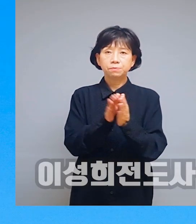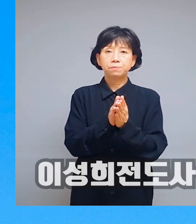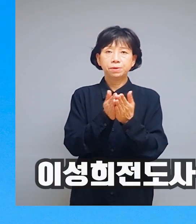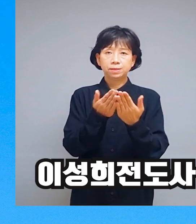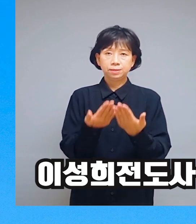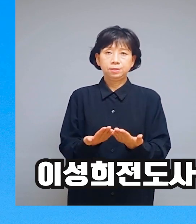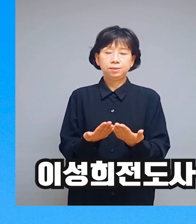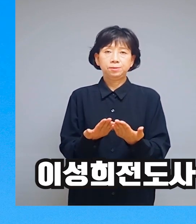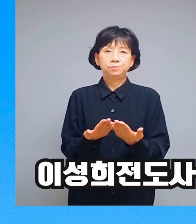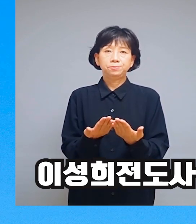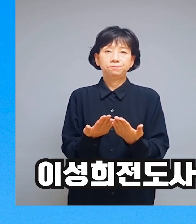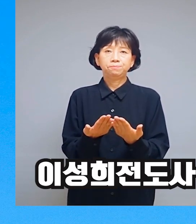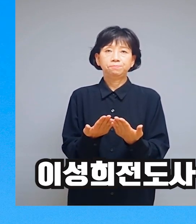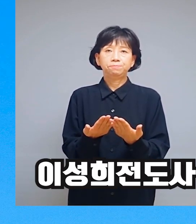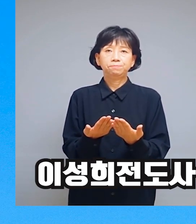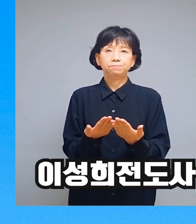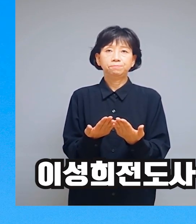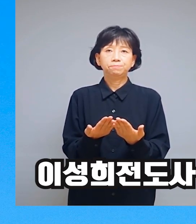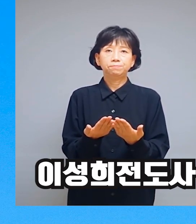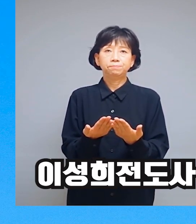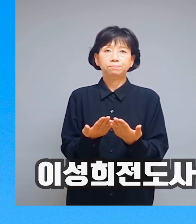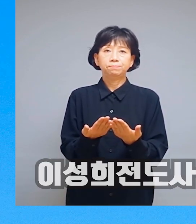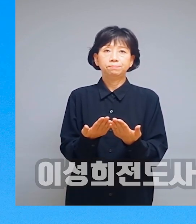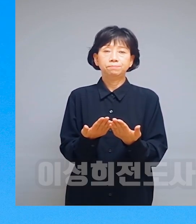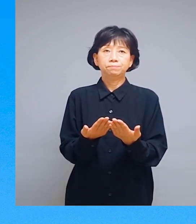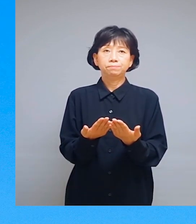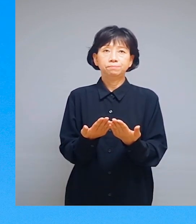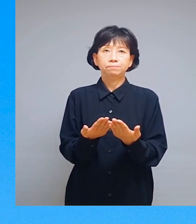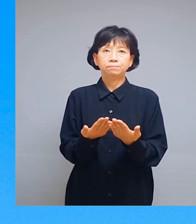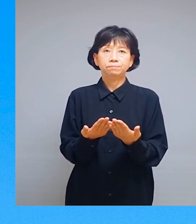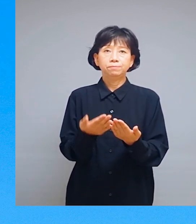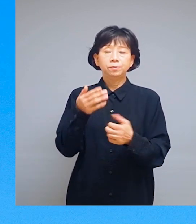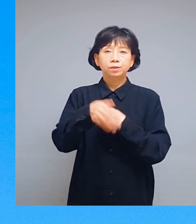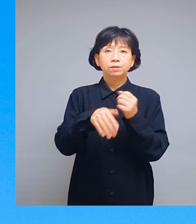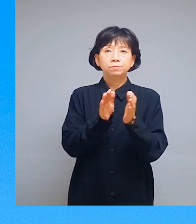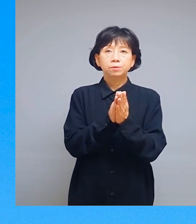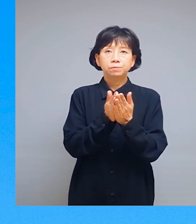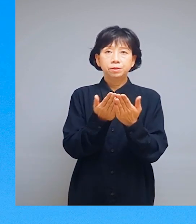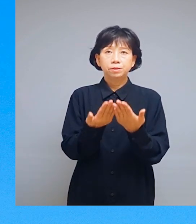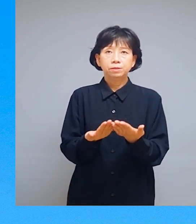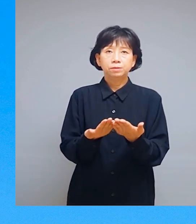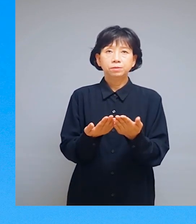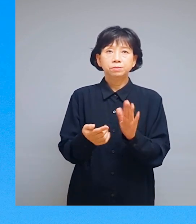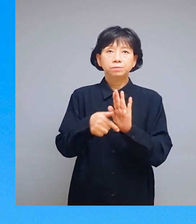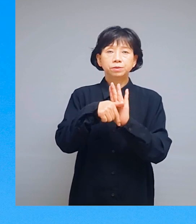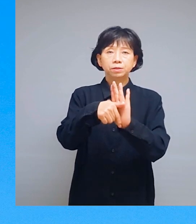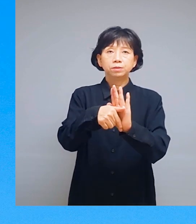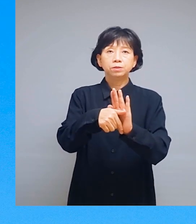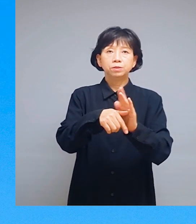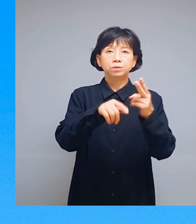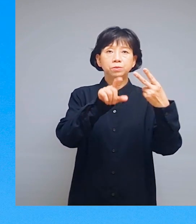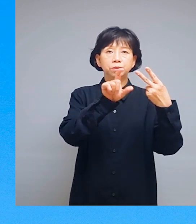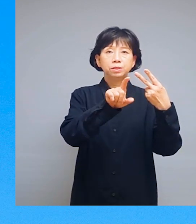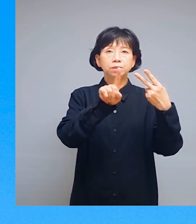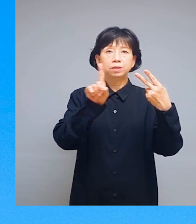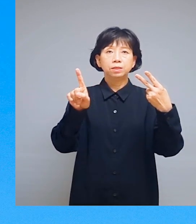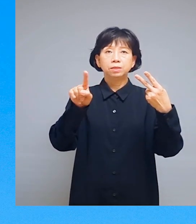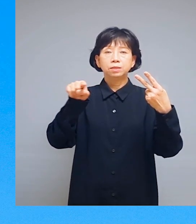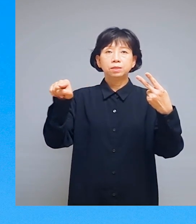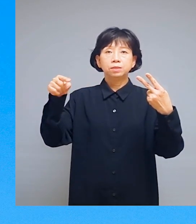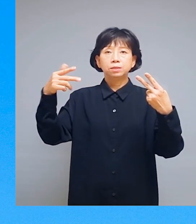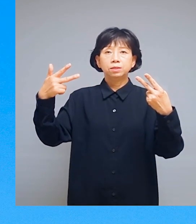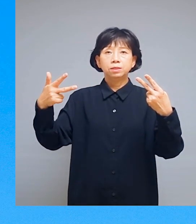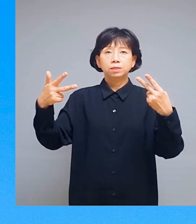말씀 같이 찾아보도록 하겠습니다. 은혜 받으실 하나님의 말씀은 요한계시록 2장 1절에서